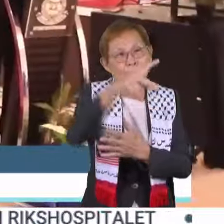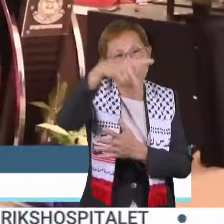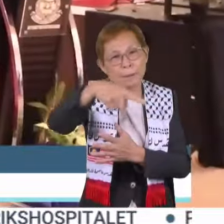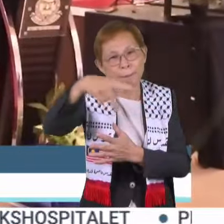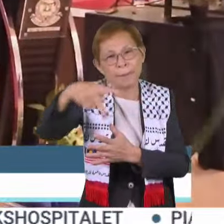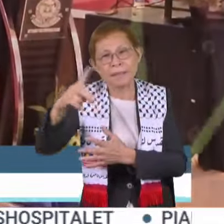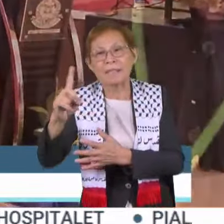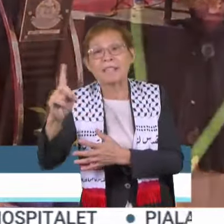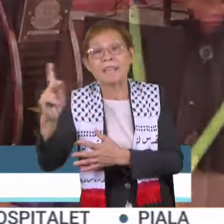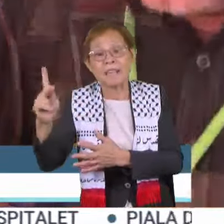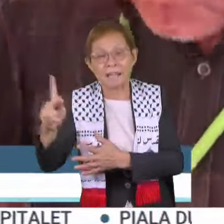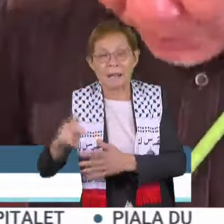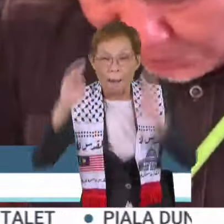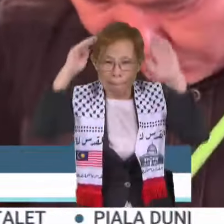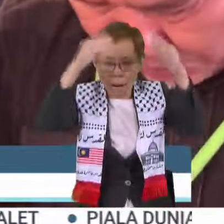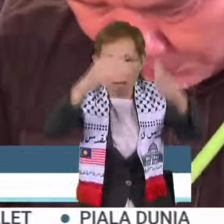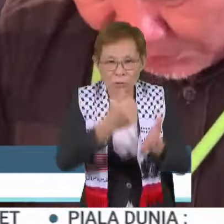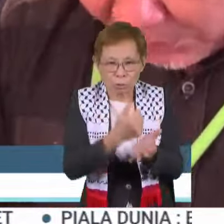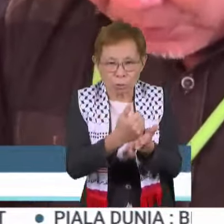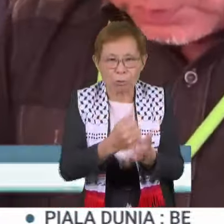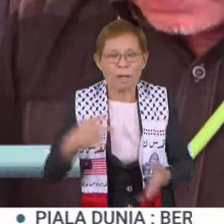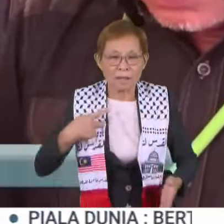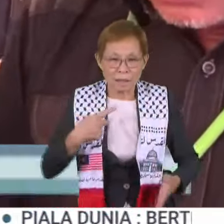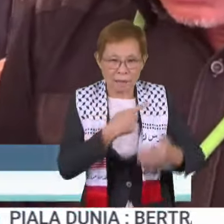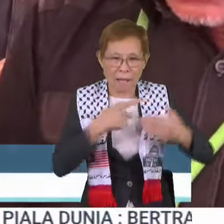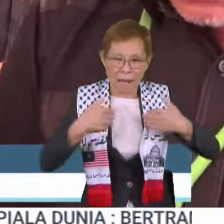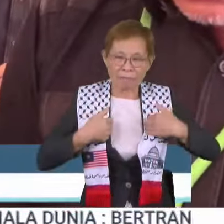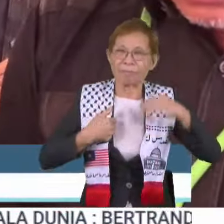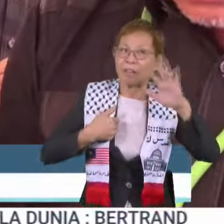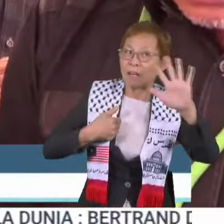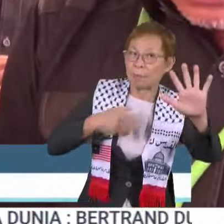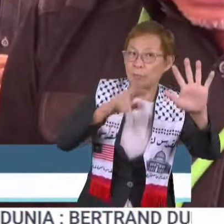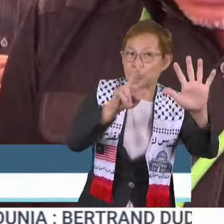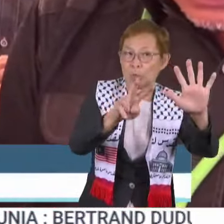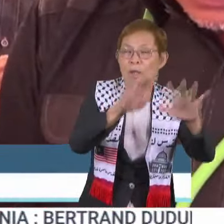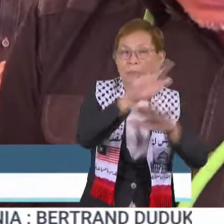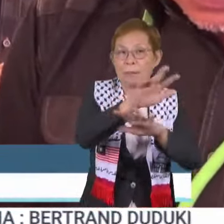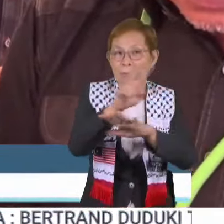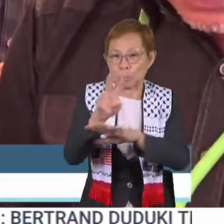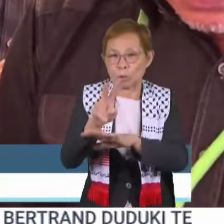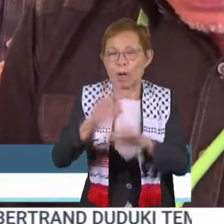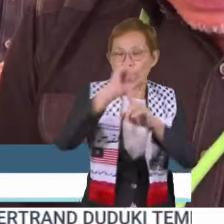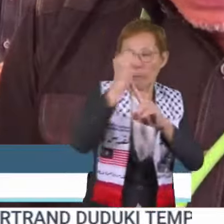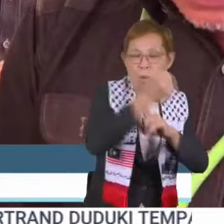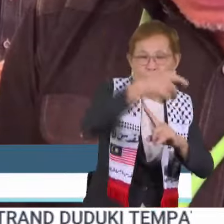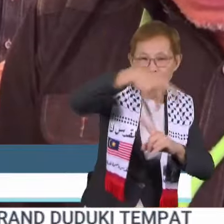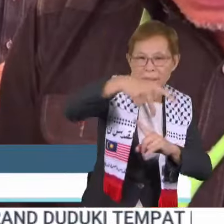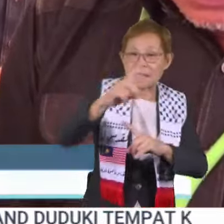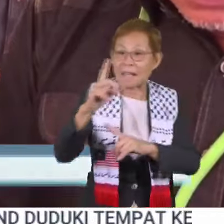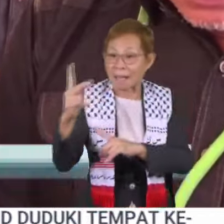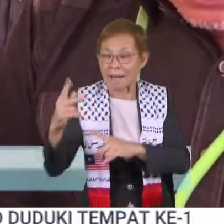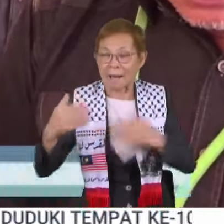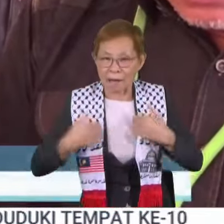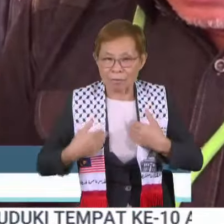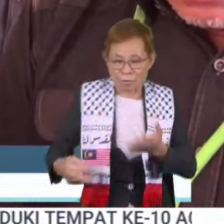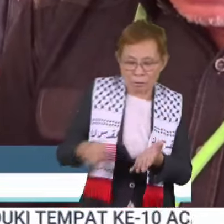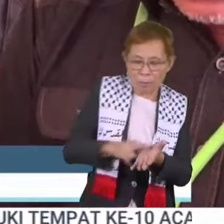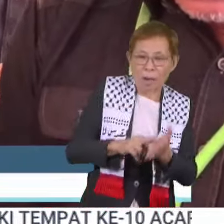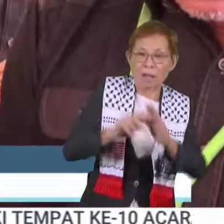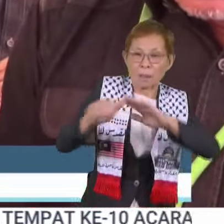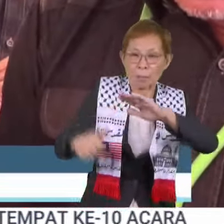Pahang mana Di PDK Negeri Pahang ni kita ada 52 52 pertubuhan PDK yang berdaftar di bawah